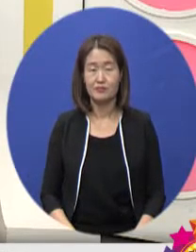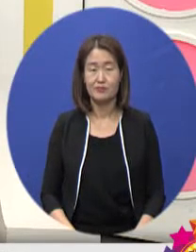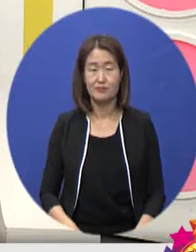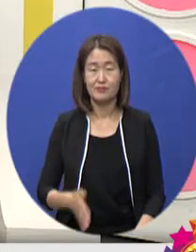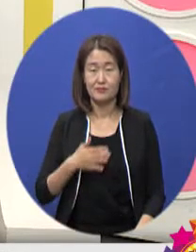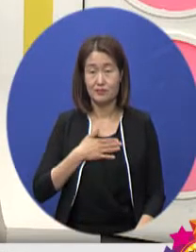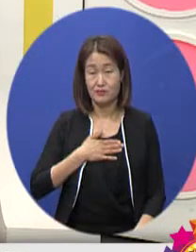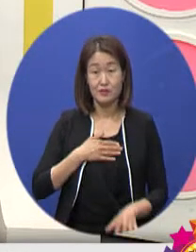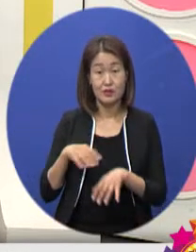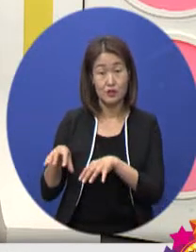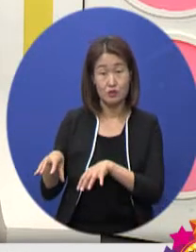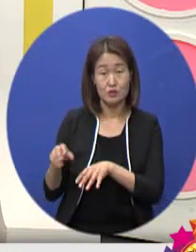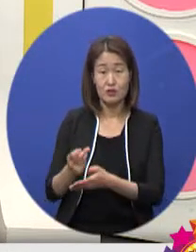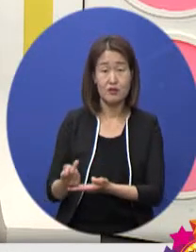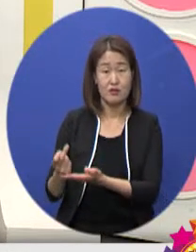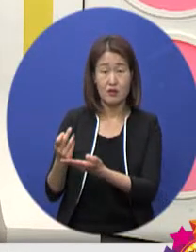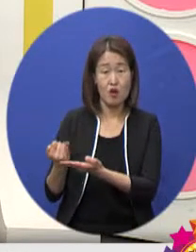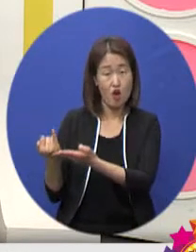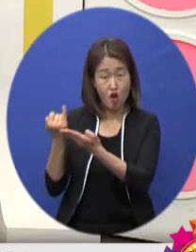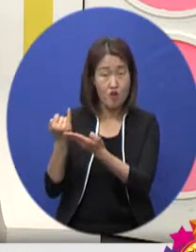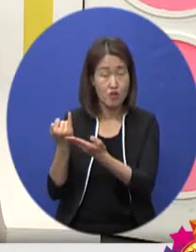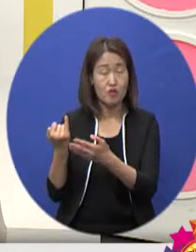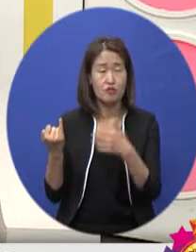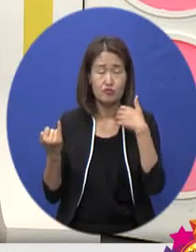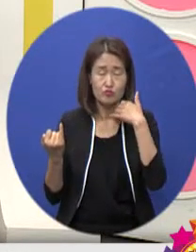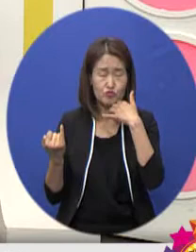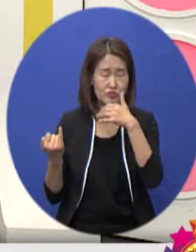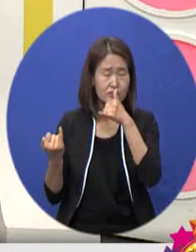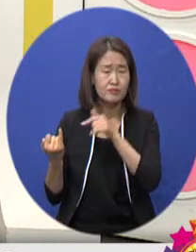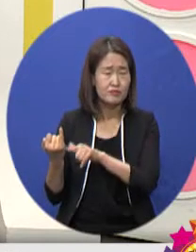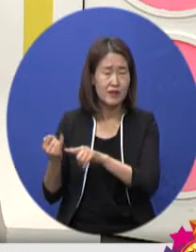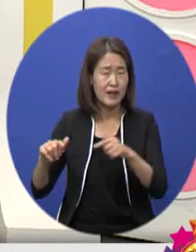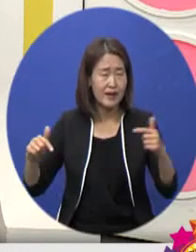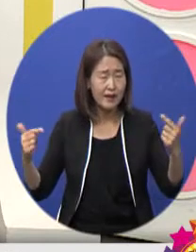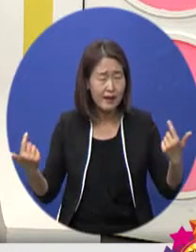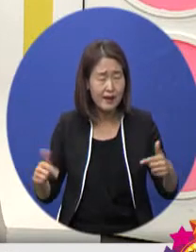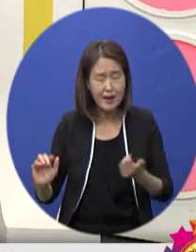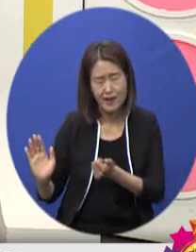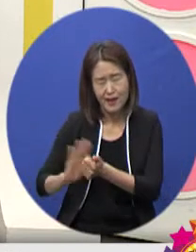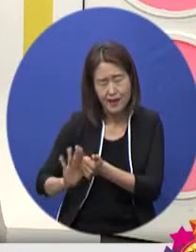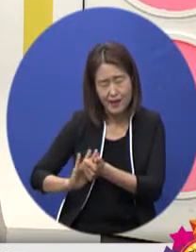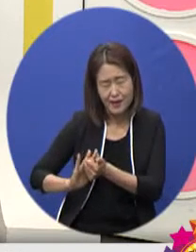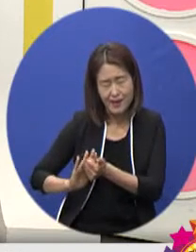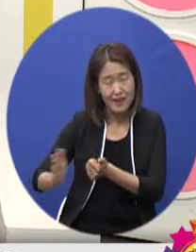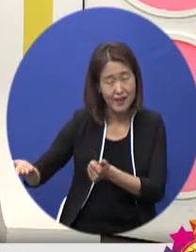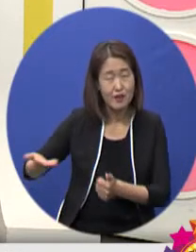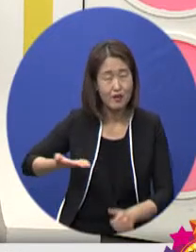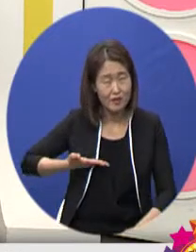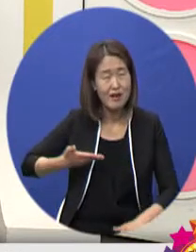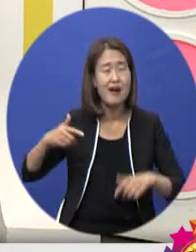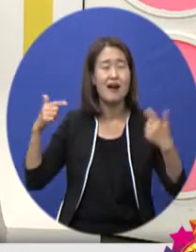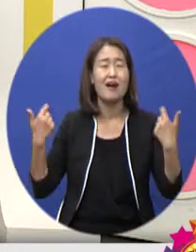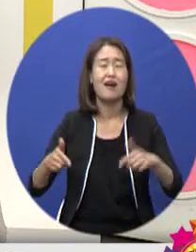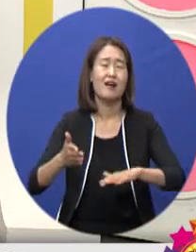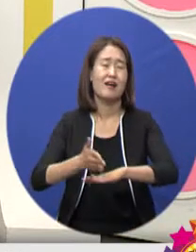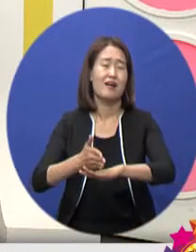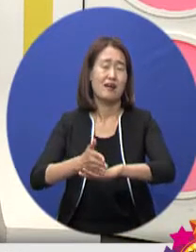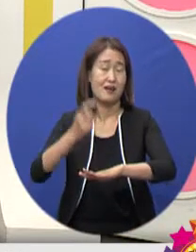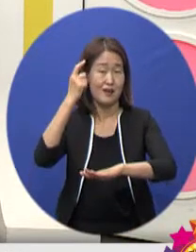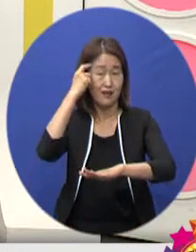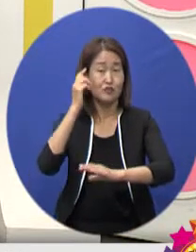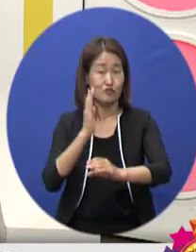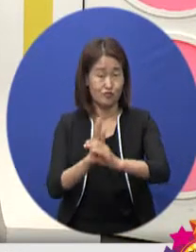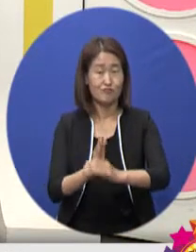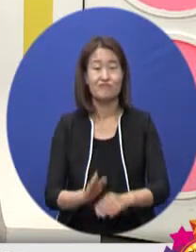우리 이웃에 계시는 형님인데 그렇게 늘 그렇게 항상 잘해주시고 그래가지고 늘 고맙게 생각하고 있죠,